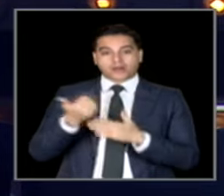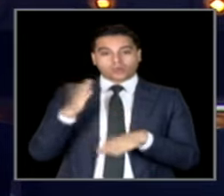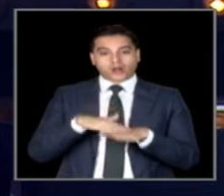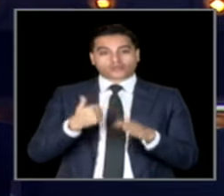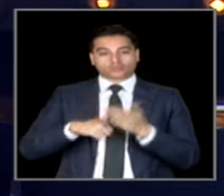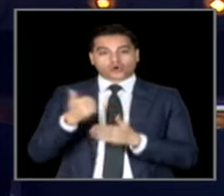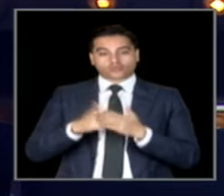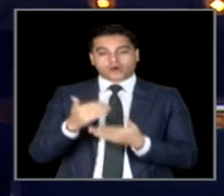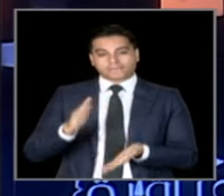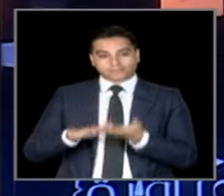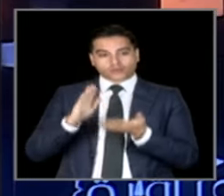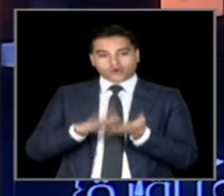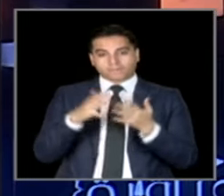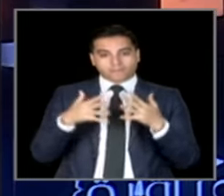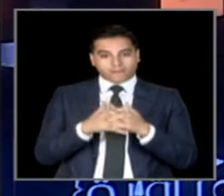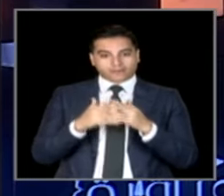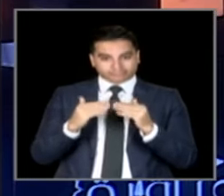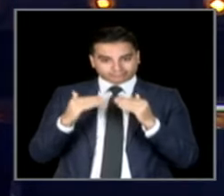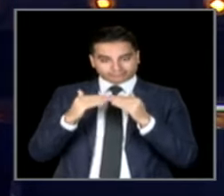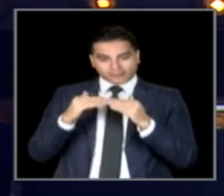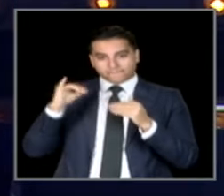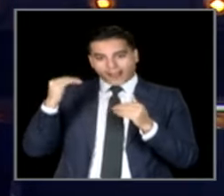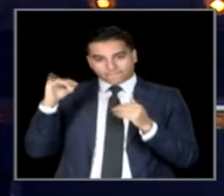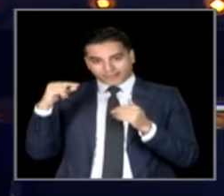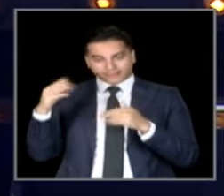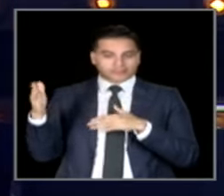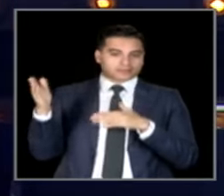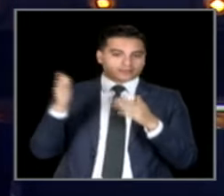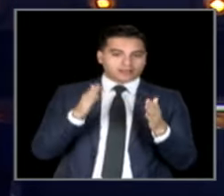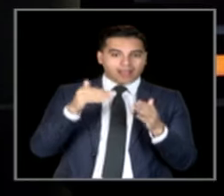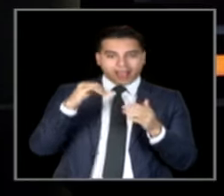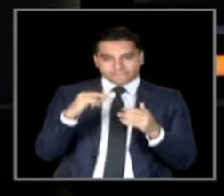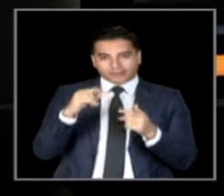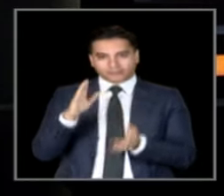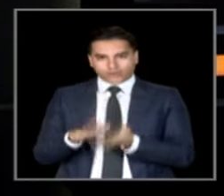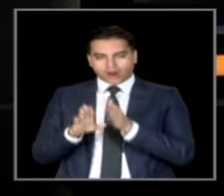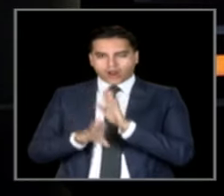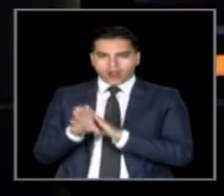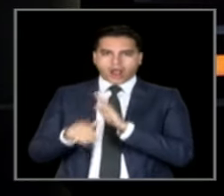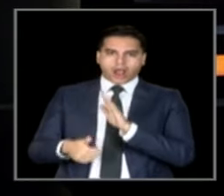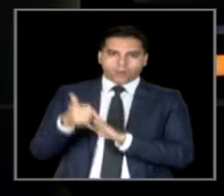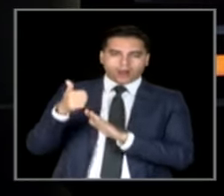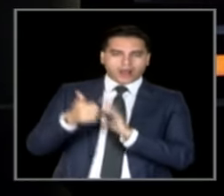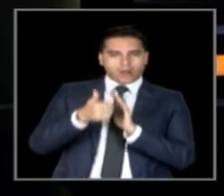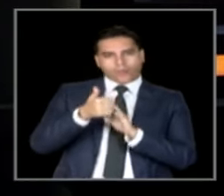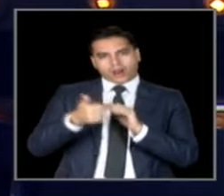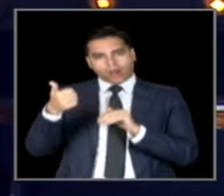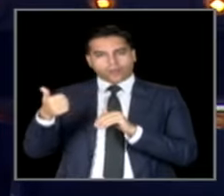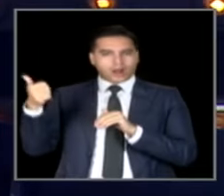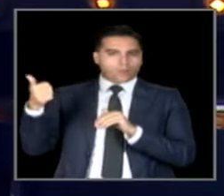إن أنتوا بتكملوا بعض، يعني في ماتش محمد محمود، في ماتش أحمد أيمن، في ماتش آية، في ماتش إسراء، برافو